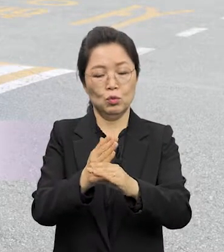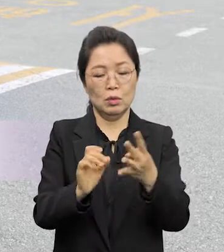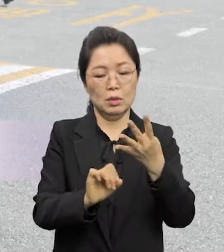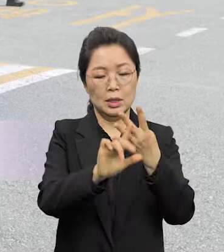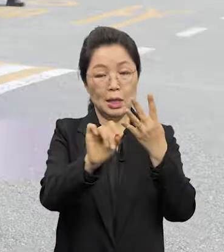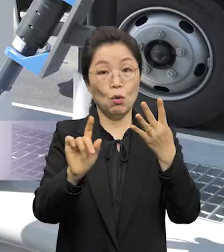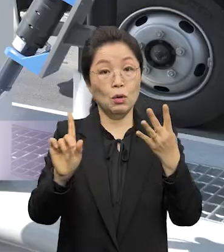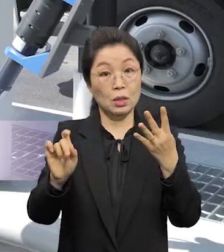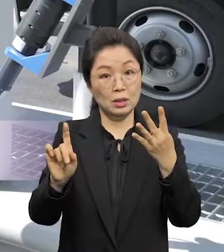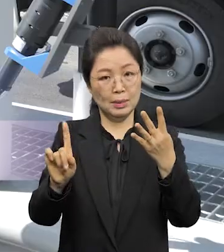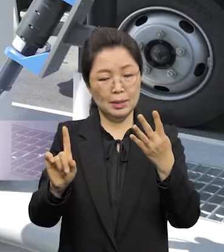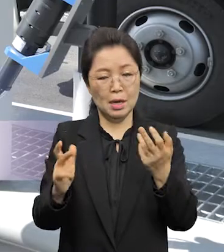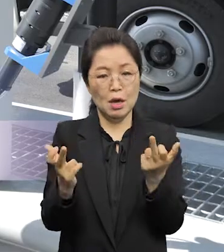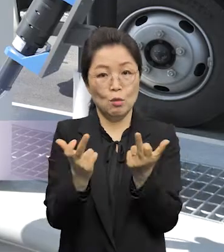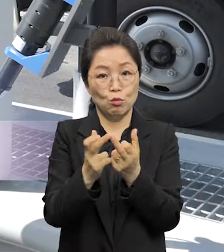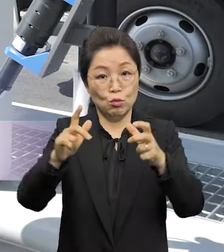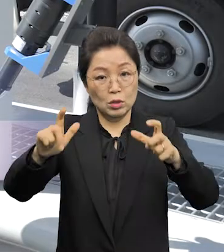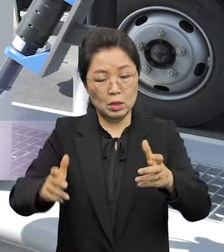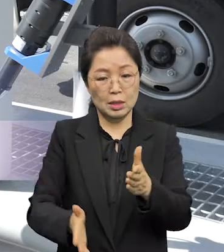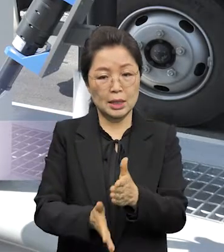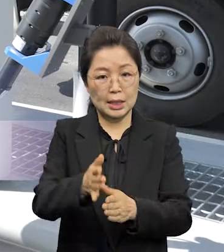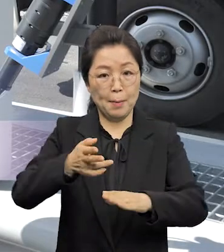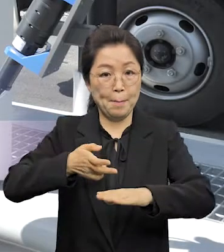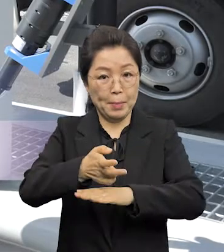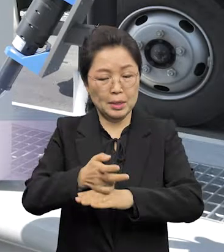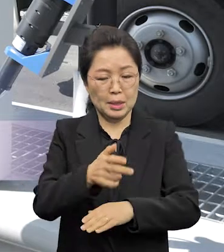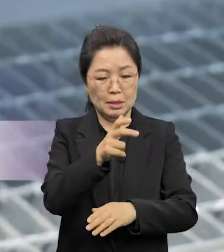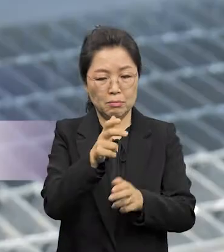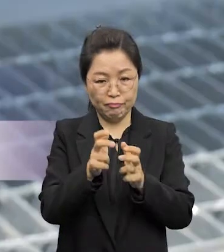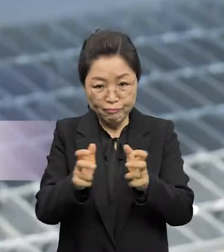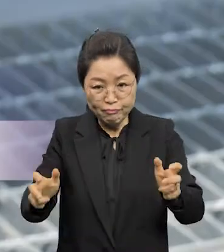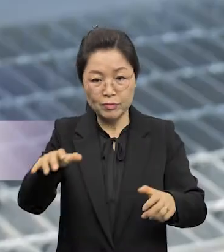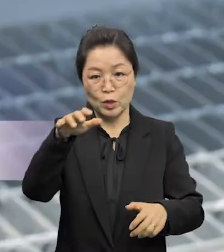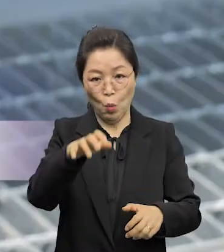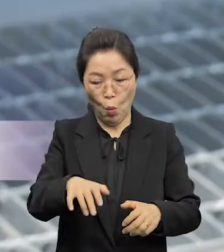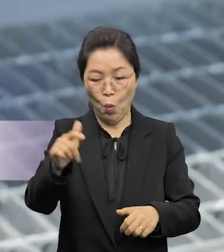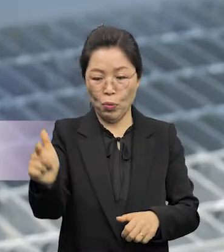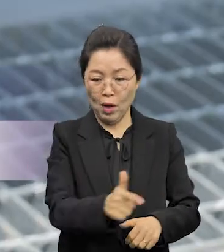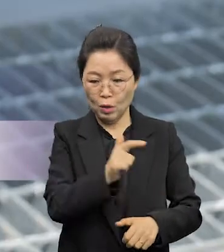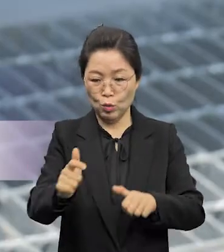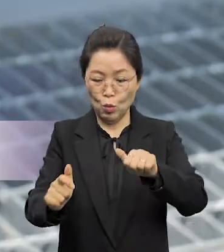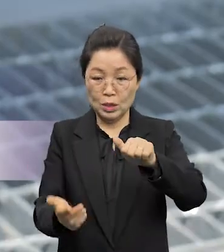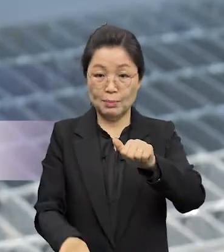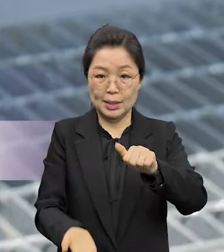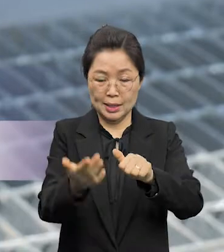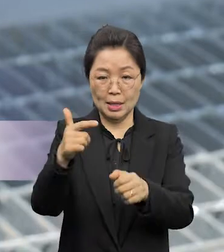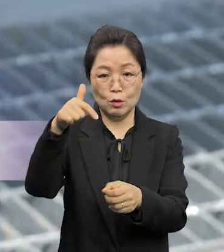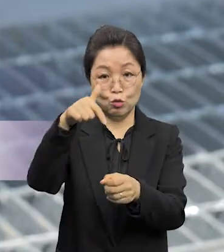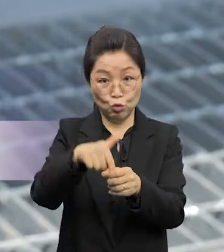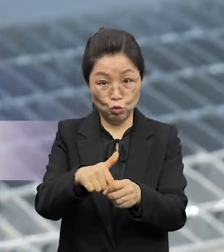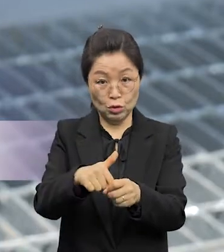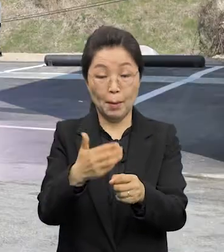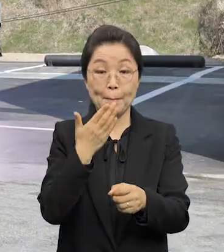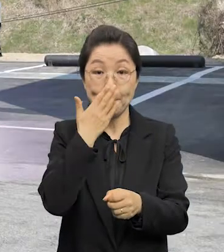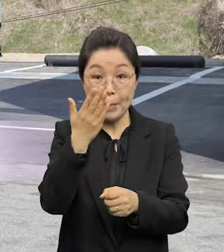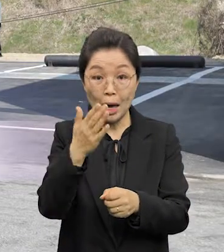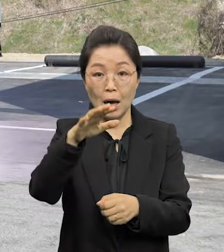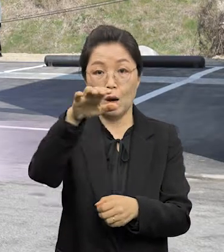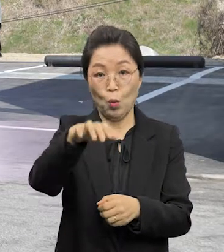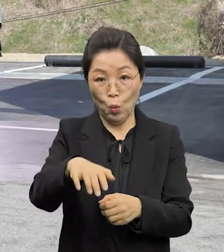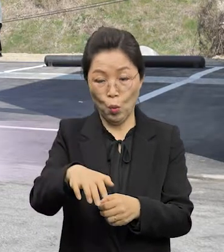북구 장등동 시내버스 공영차고지에 하루 50대 이상의 수소 시내버스를 충전할 수 있는 시내버스